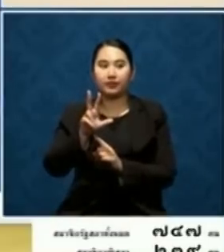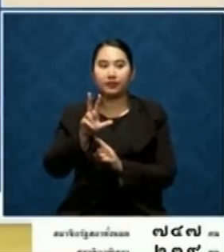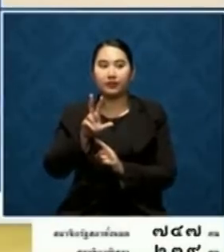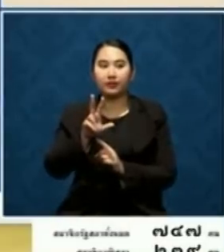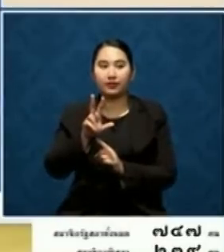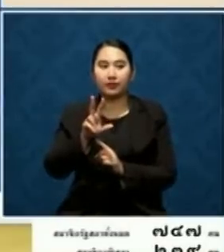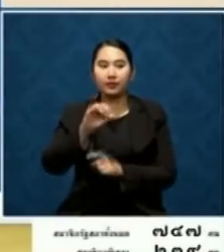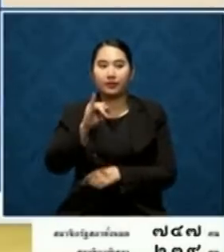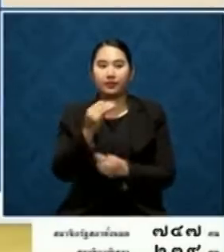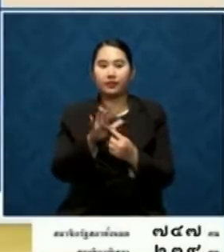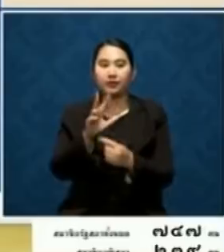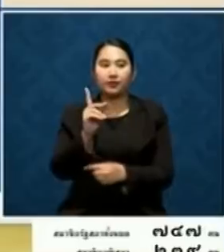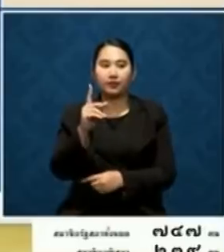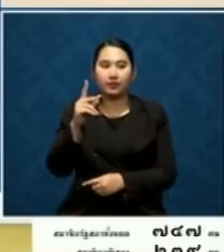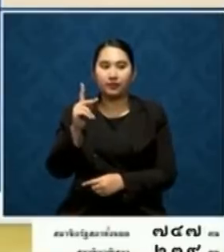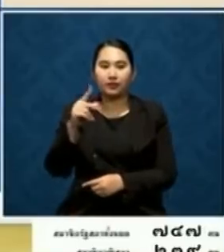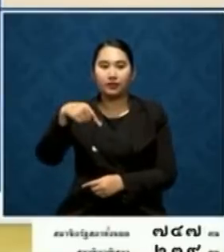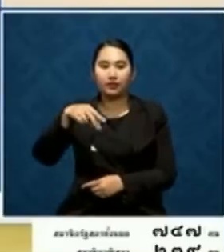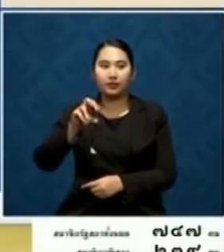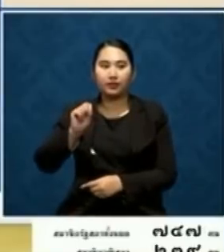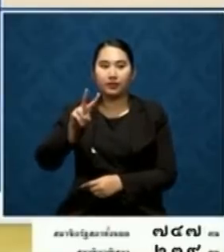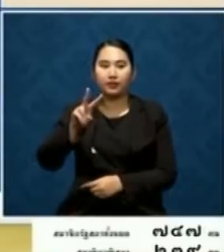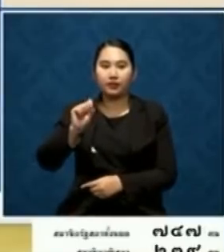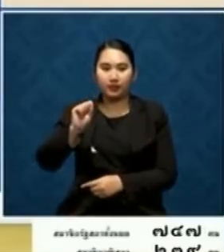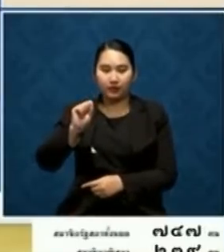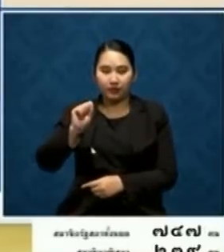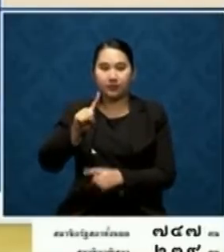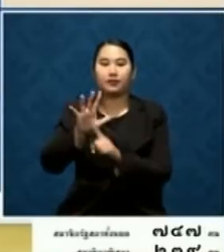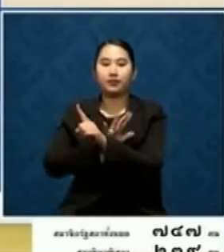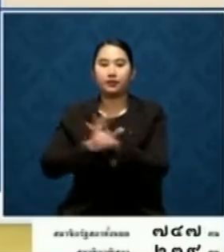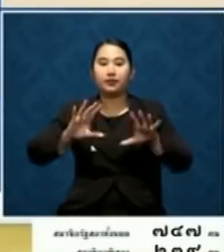ริดทองศรี เห็นชอบครับ